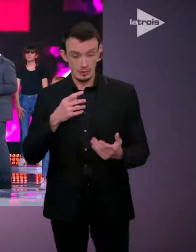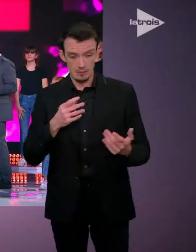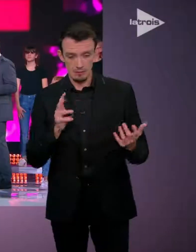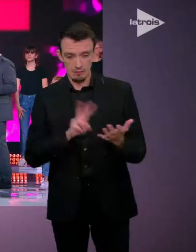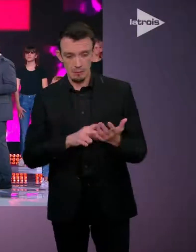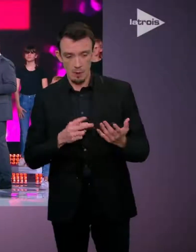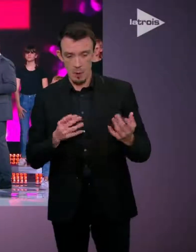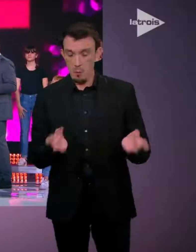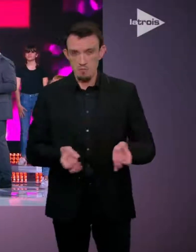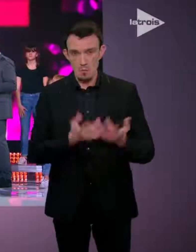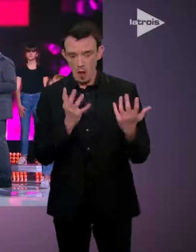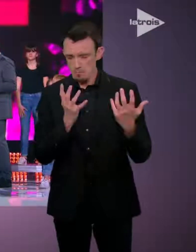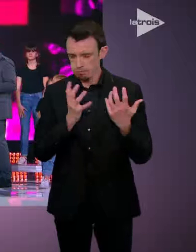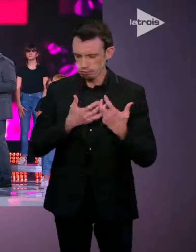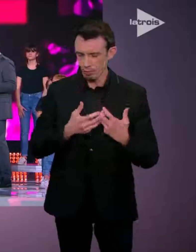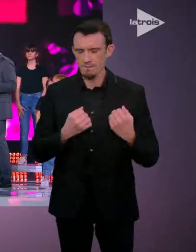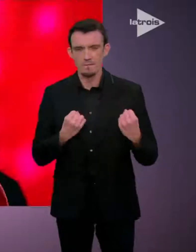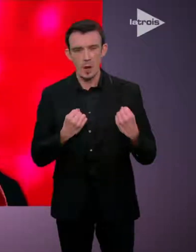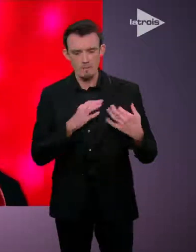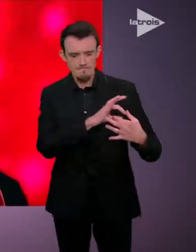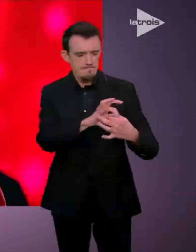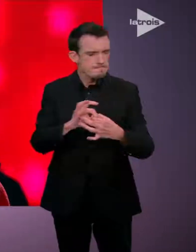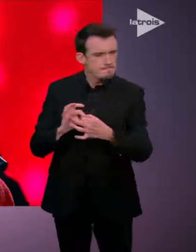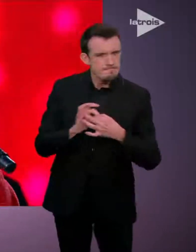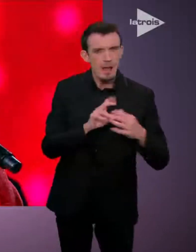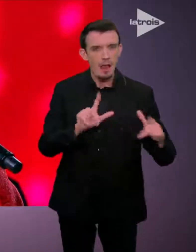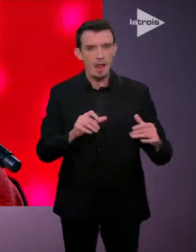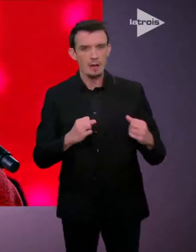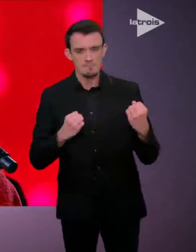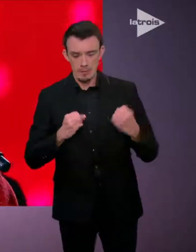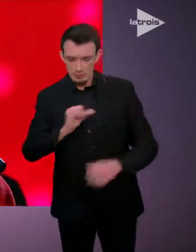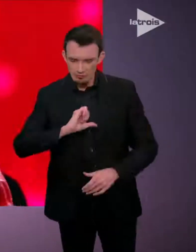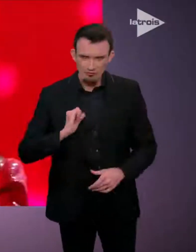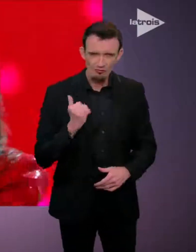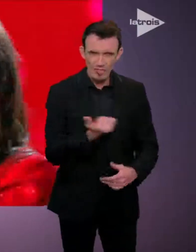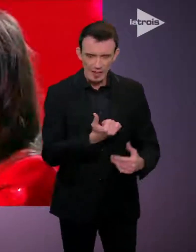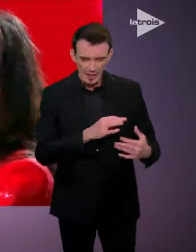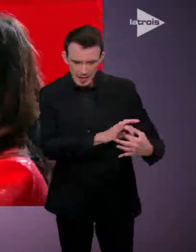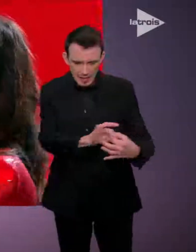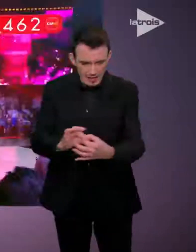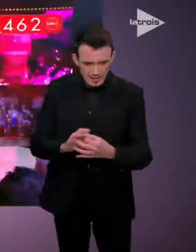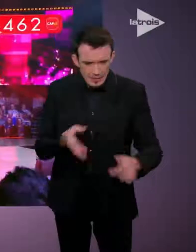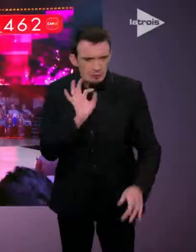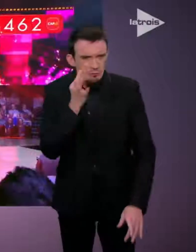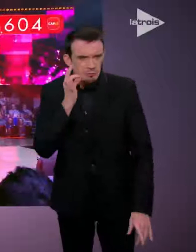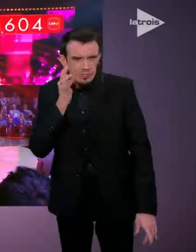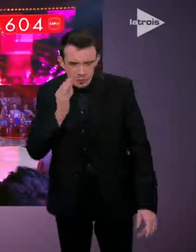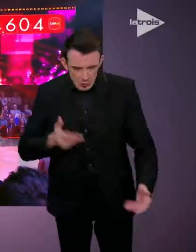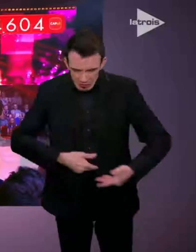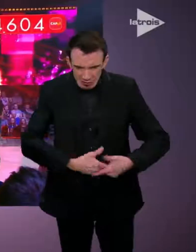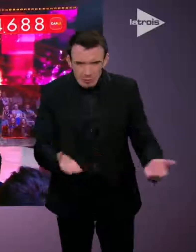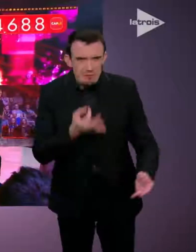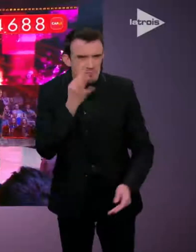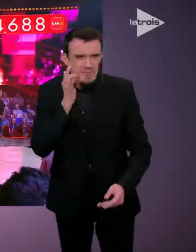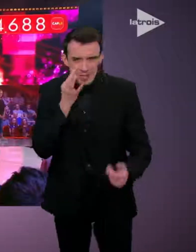scène qu'avant. Ils sont tous tellement attachants. Il y a un degré de mignonnerie sur ce plateau. Je ne sais pas si vous le